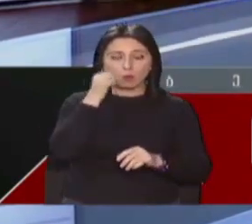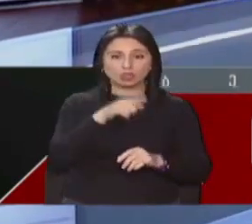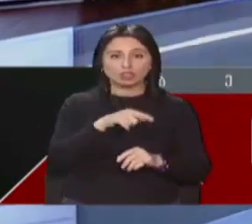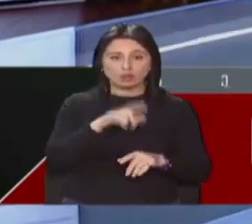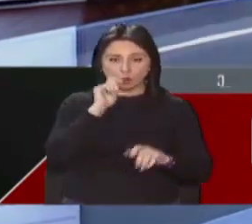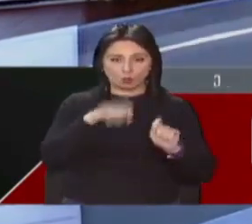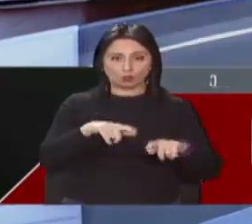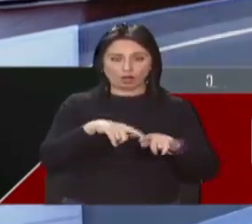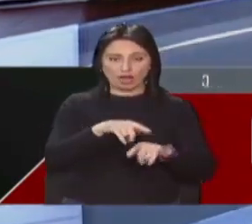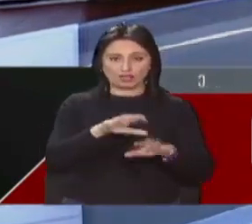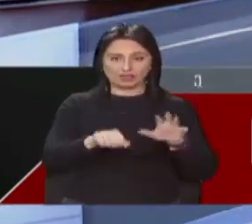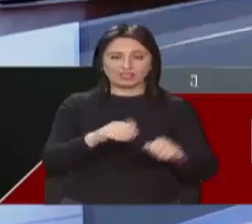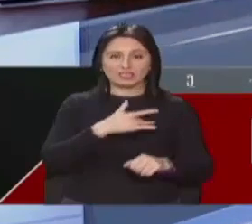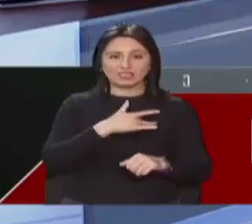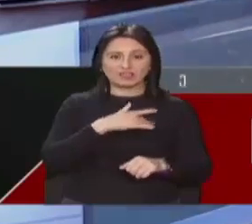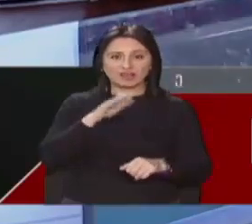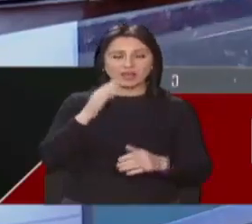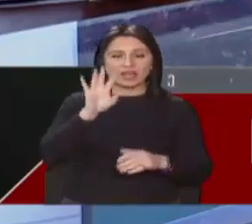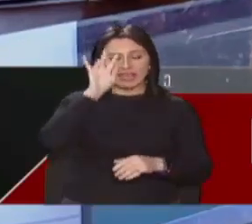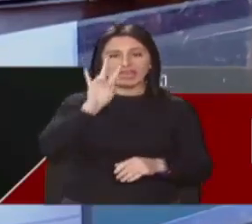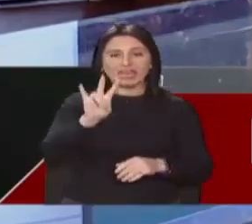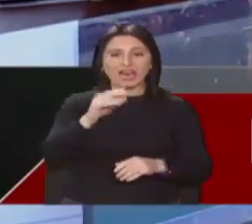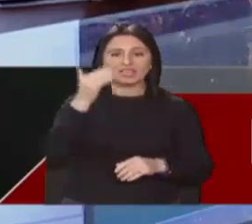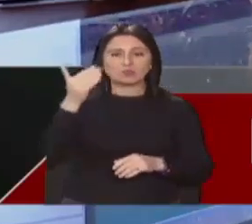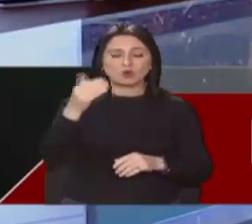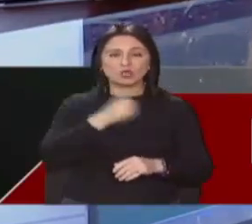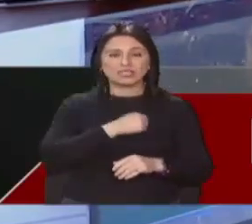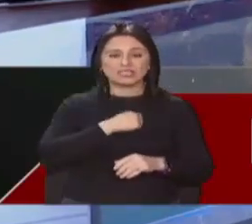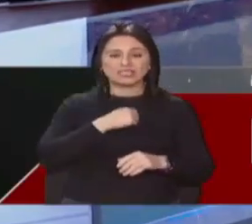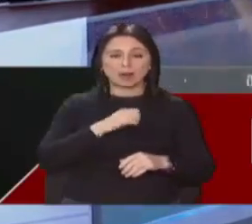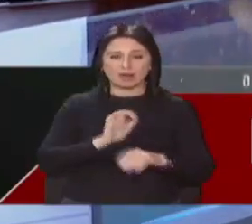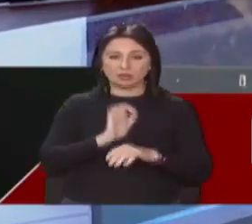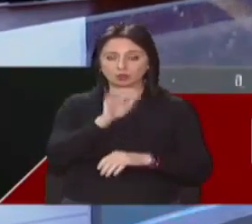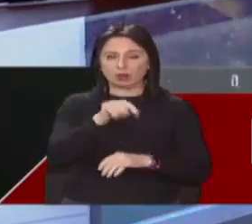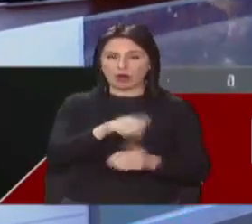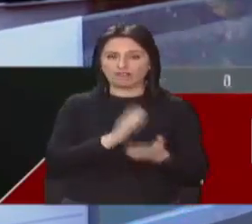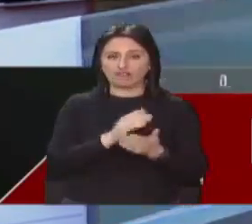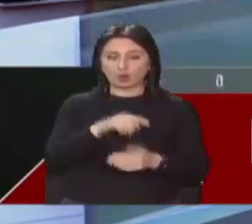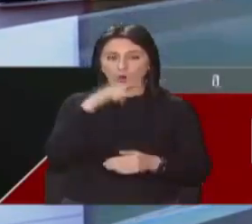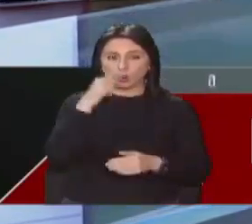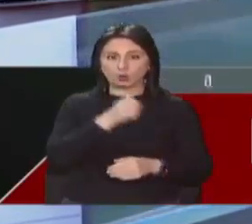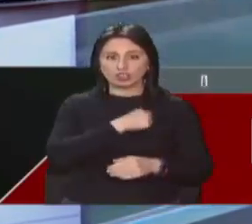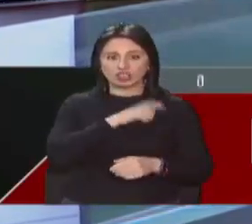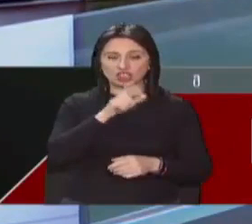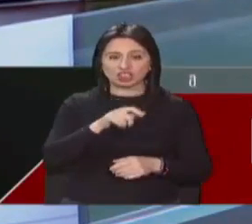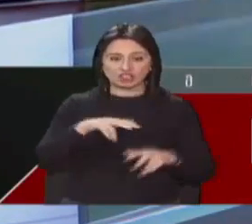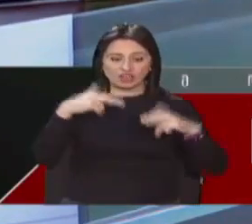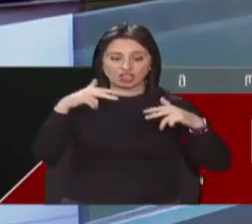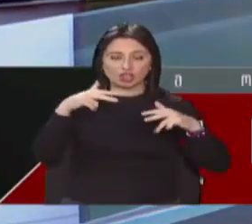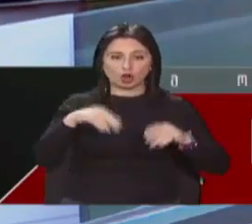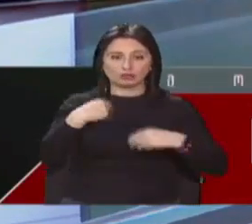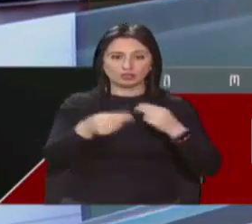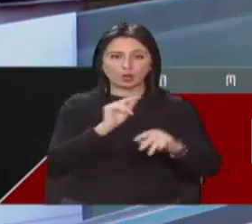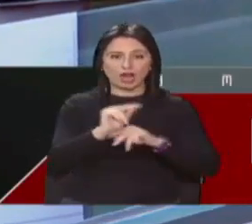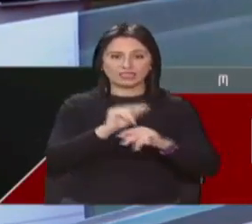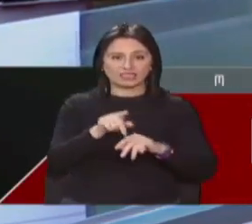უკრაინის ოკუპირებულ ტერიტორიებზე სავარაუდოდ ირანის ისლამური ნეოცილის სამხედროები გადაისროლა, რომელთაც რუს მებრძოლებს კამიკაძე დრონების